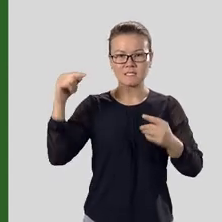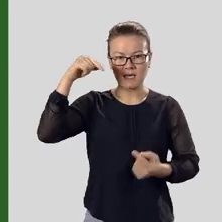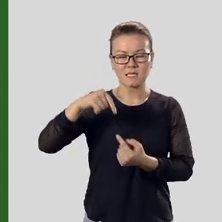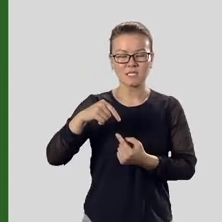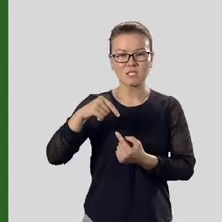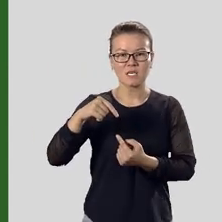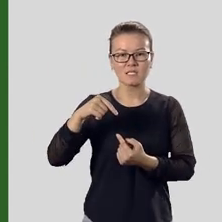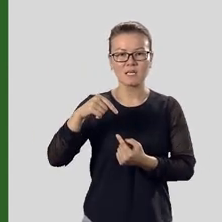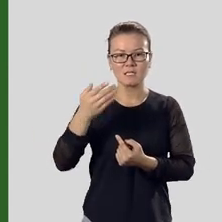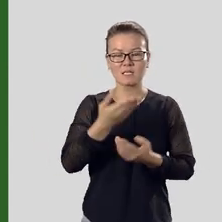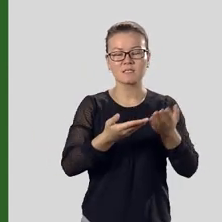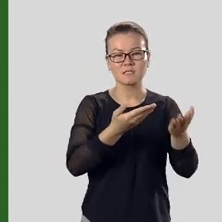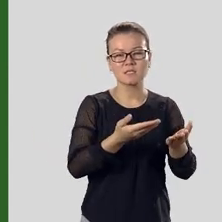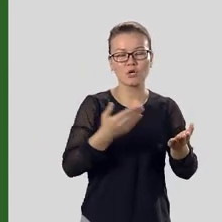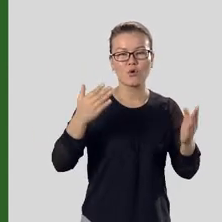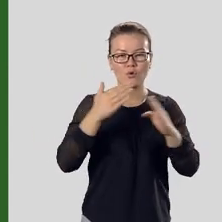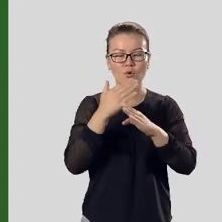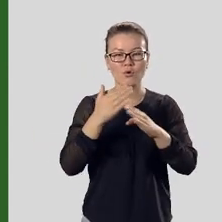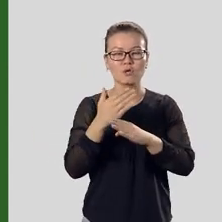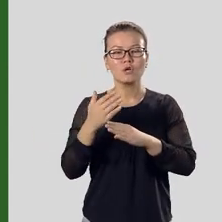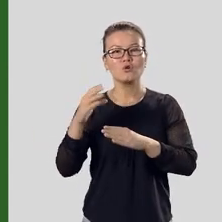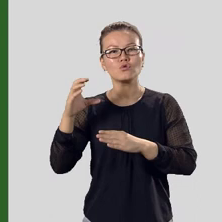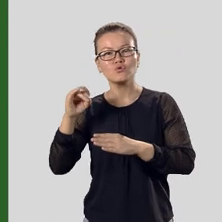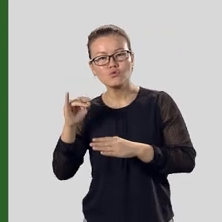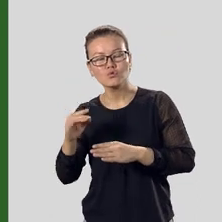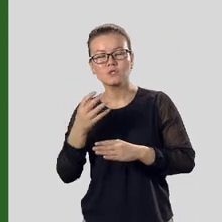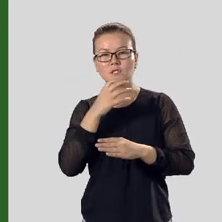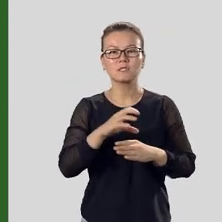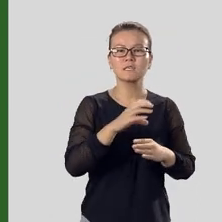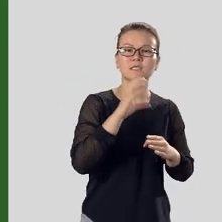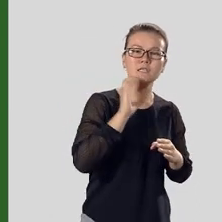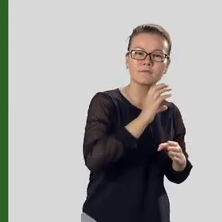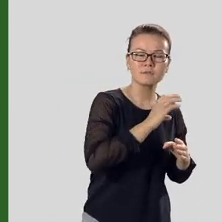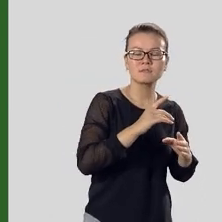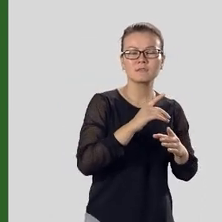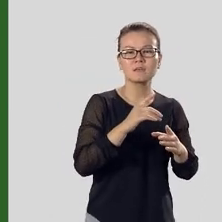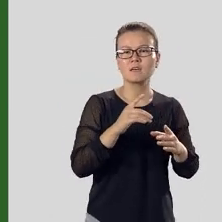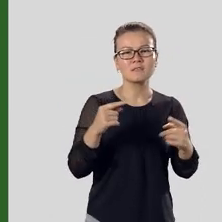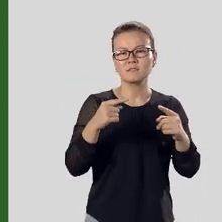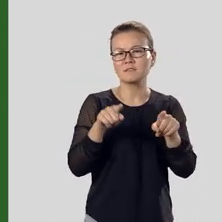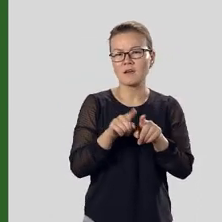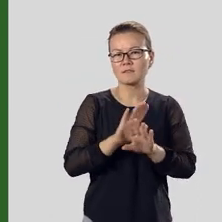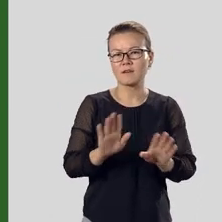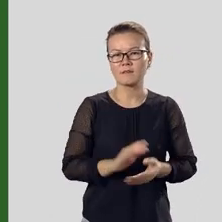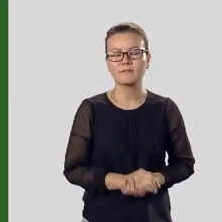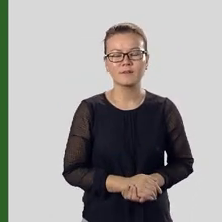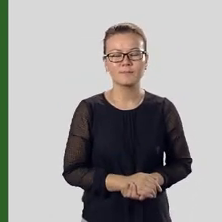равнин в рельефе южных и северных материков не одинаково.